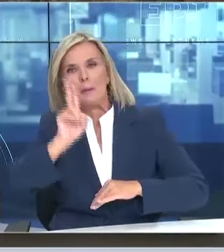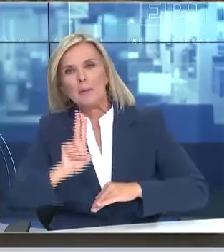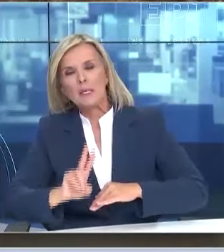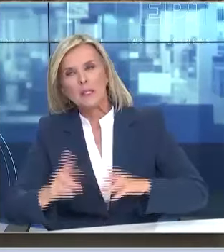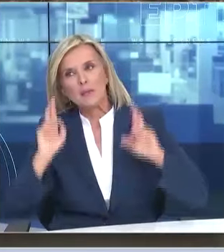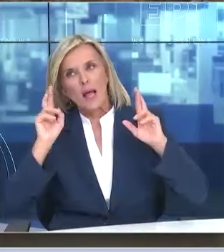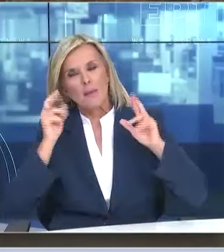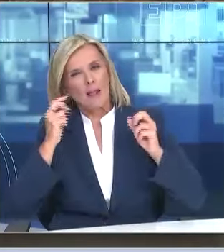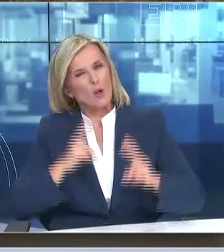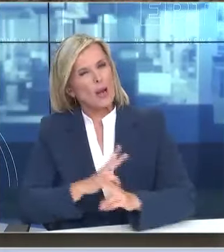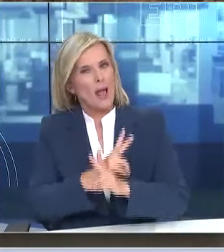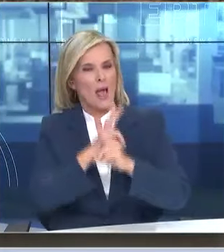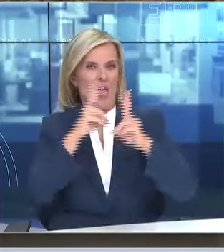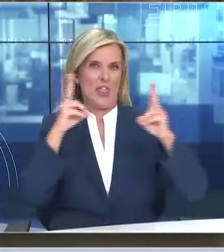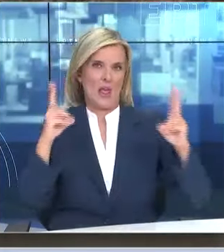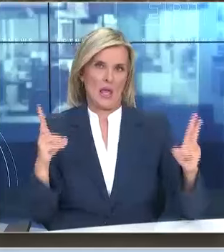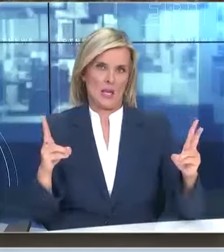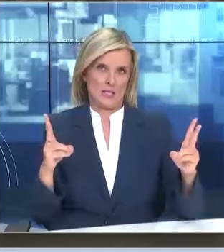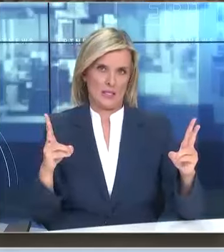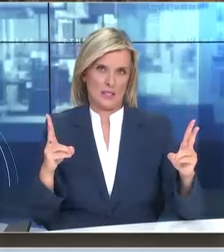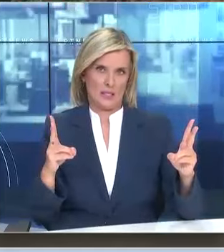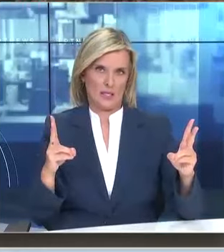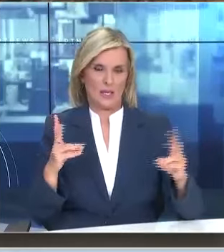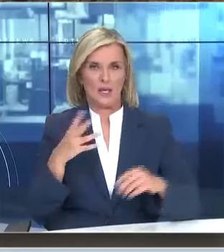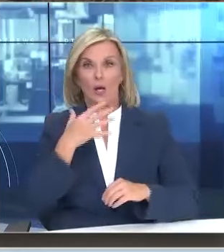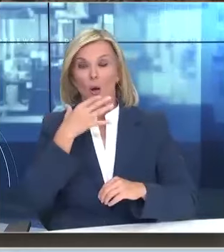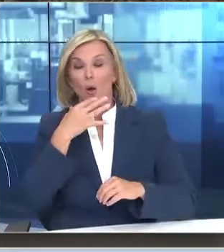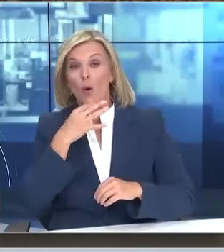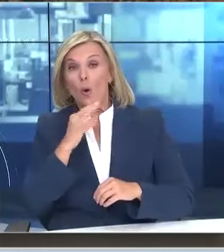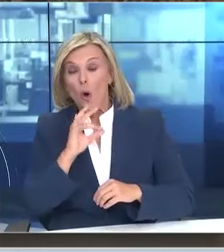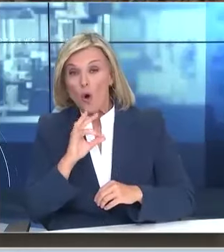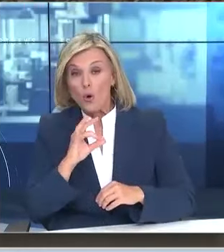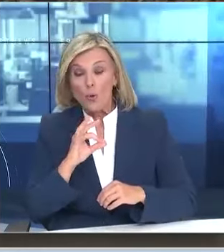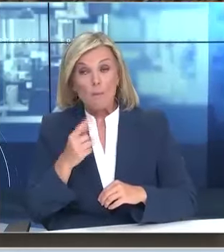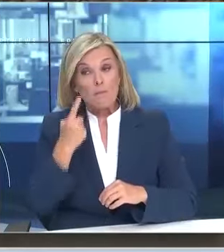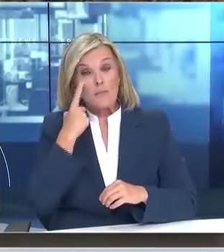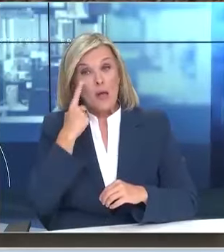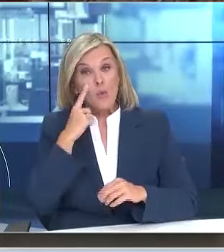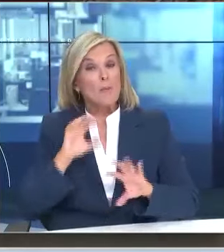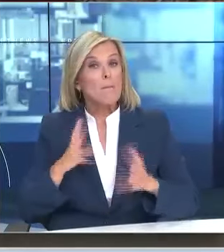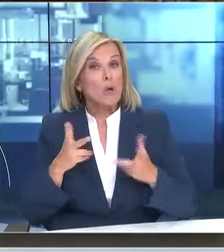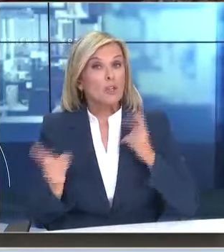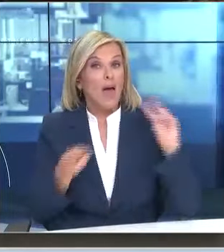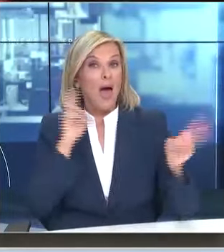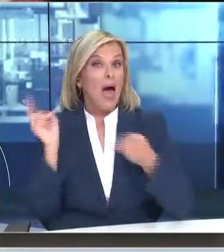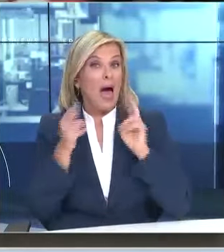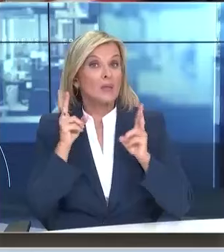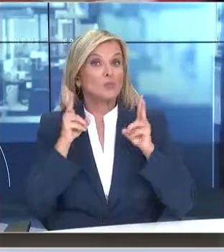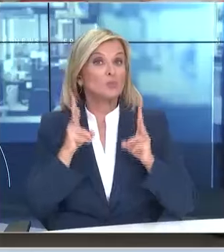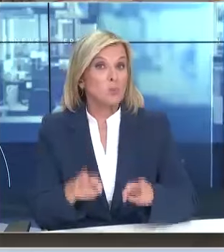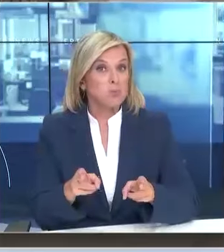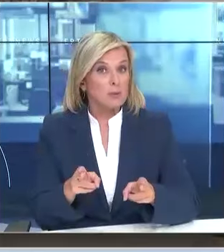συνθήκες στο αέρα, γιατί θα πέσει ο άνεμος σχετικά, όπως αναφέρεται προηγουμένως, αλλά και έτσι θα υπάρχει μικρότερη μεταφορά. Αλλά από την άλλη